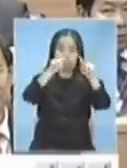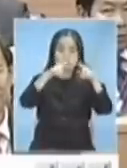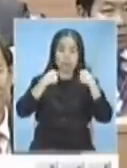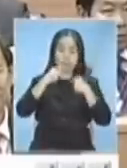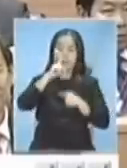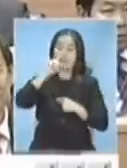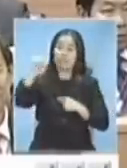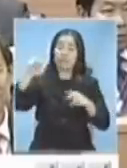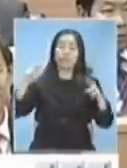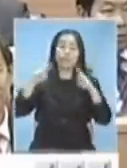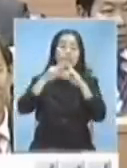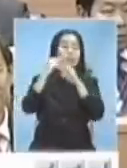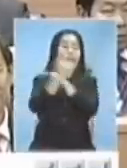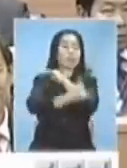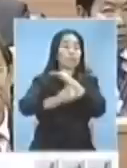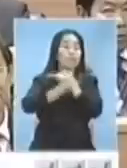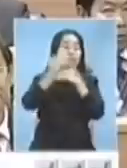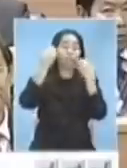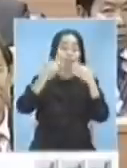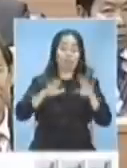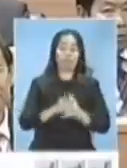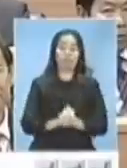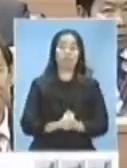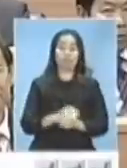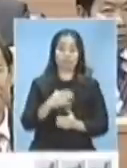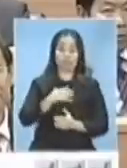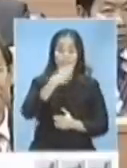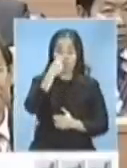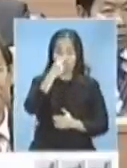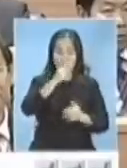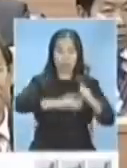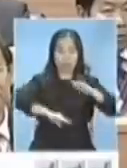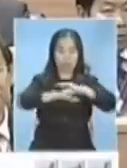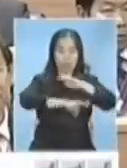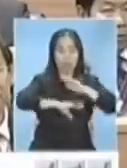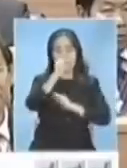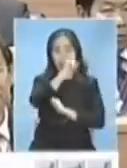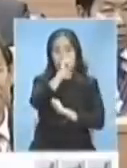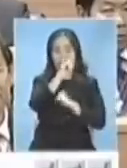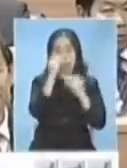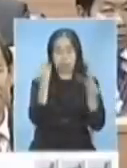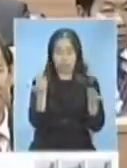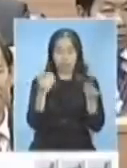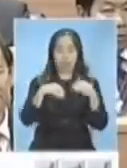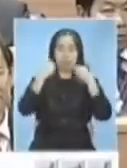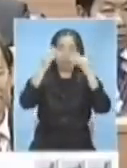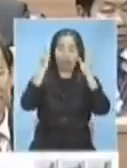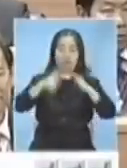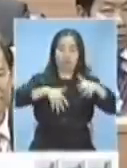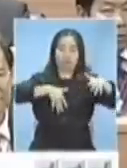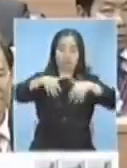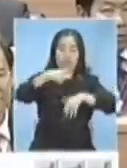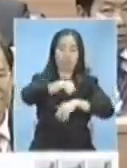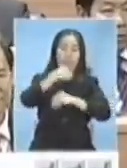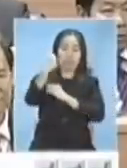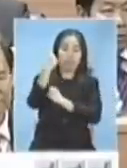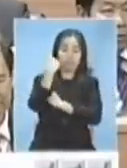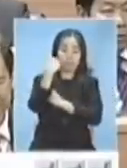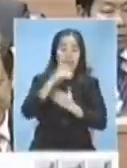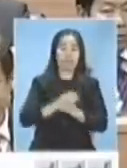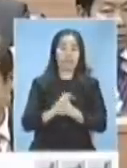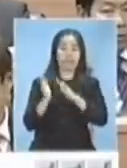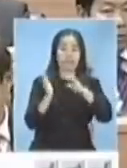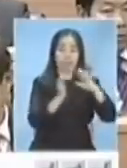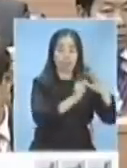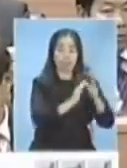ไปยังกระทรวงการต่างประเทศแล้วดิฉันอยากเห็นเอกสารหลักฐานที่จะทำให้พี่น้องประชาชนได้มั่นใจและอีกประเด็